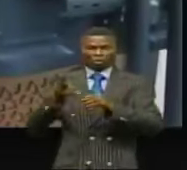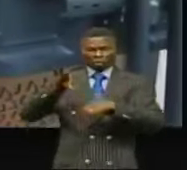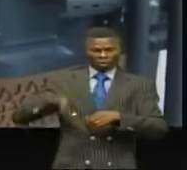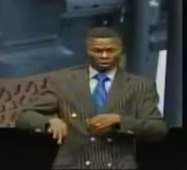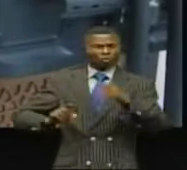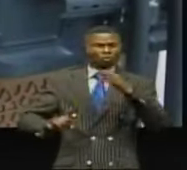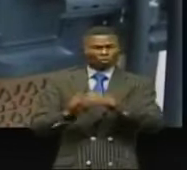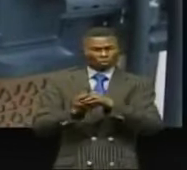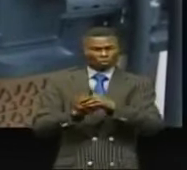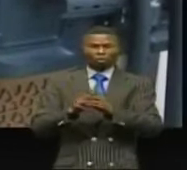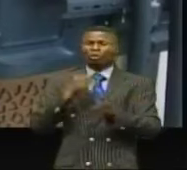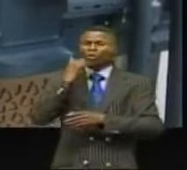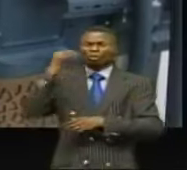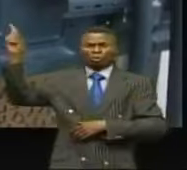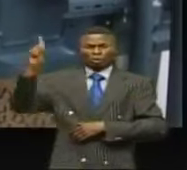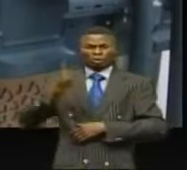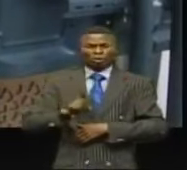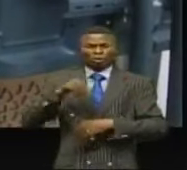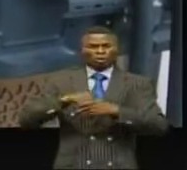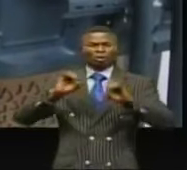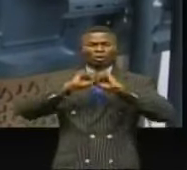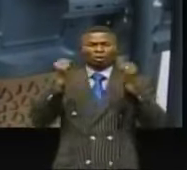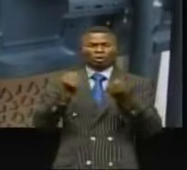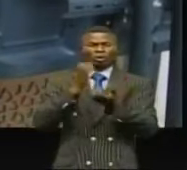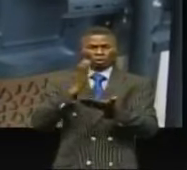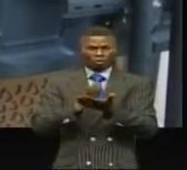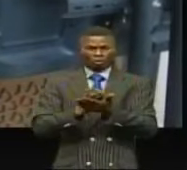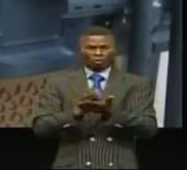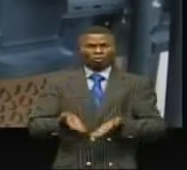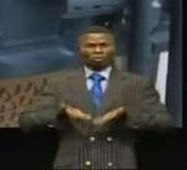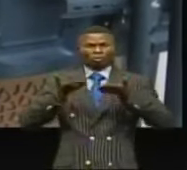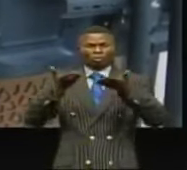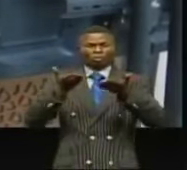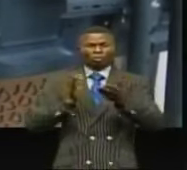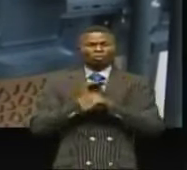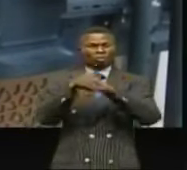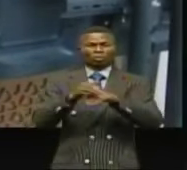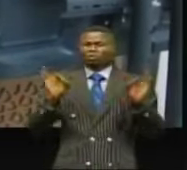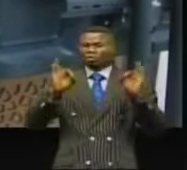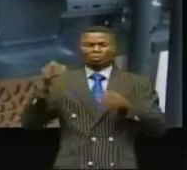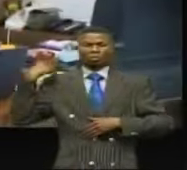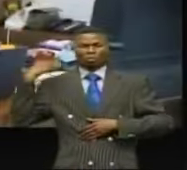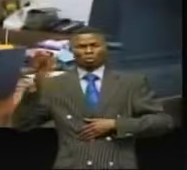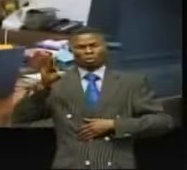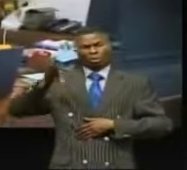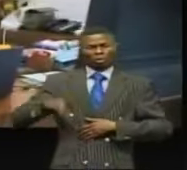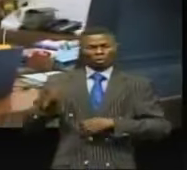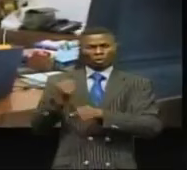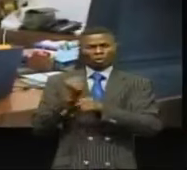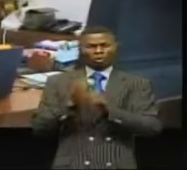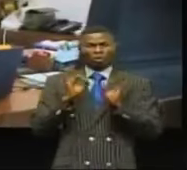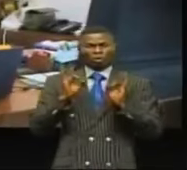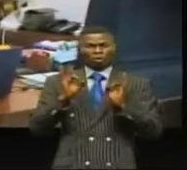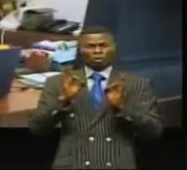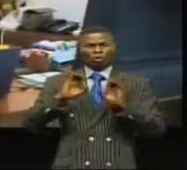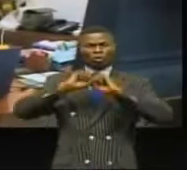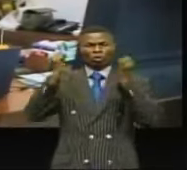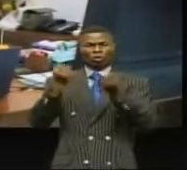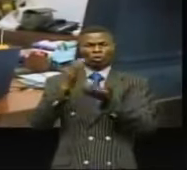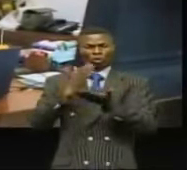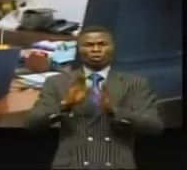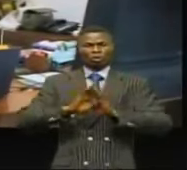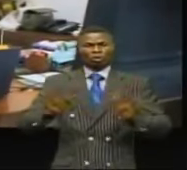des investisseurs privés, il a été proposé les désengagements de l'État au profit des nouveaux acteurs du secteur privé capables